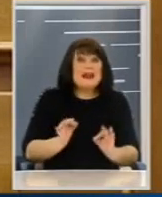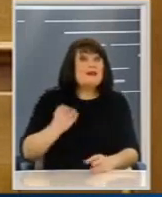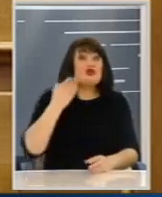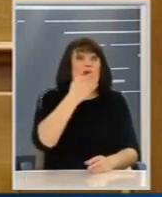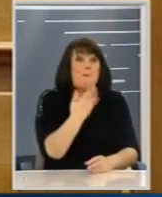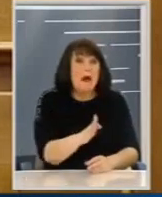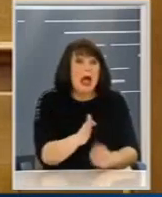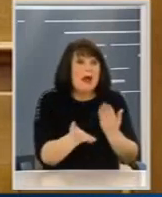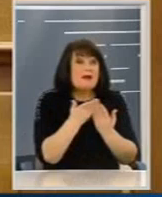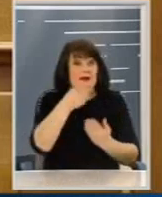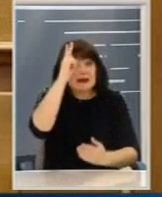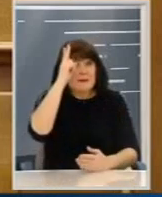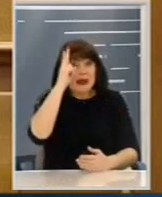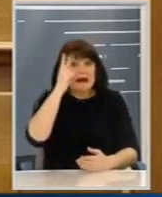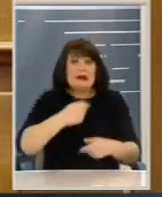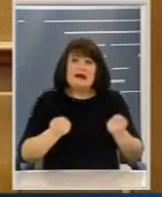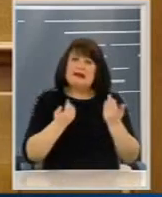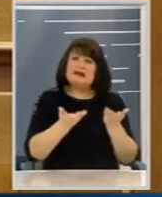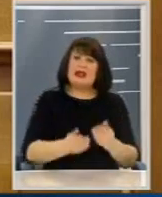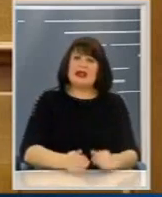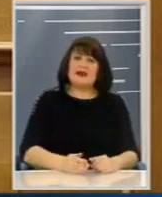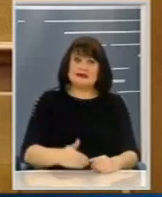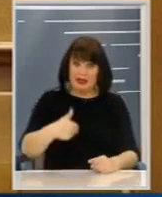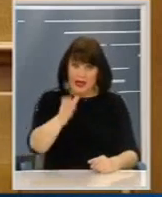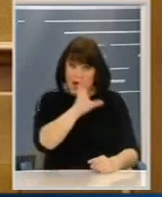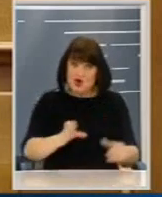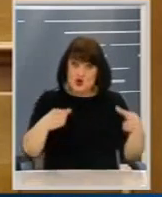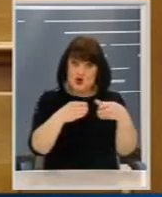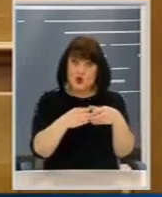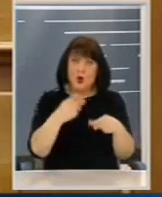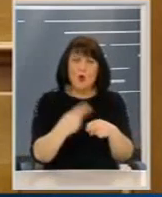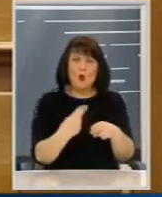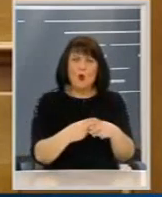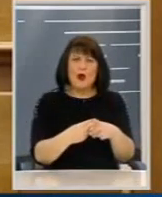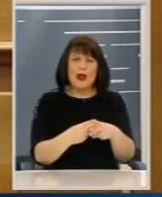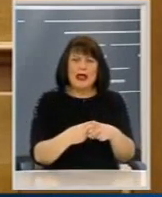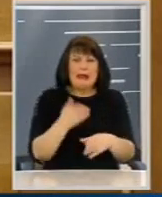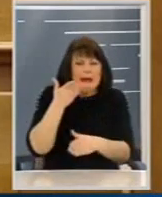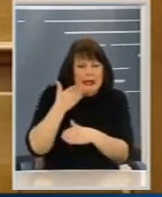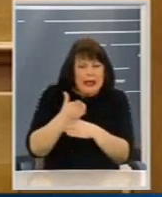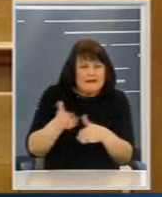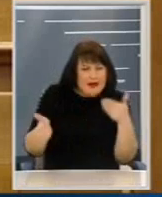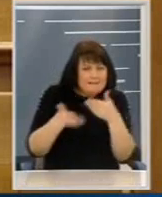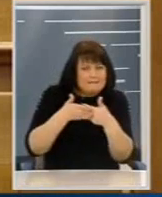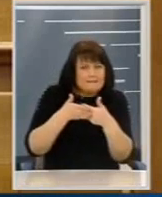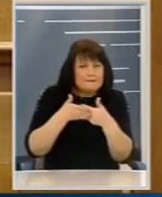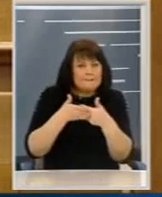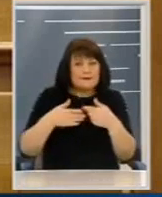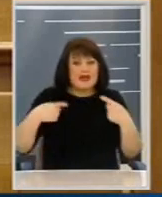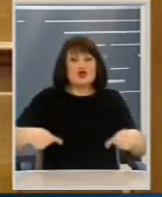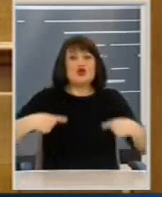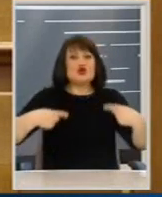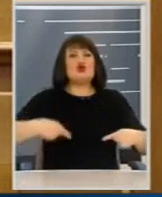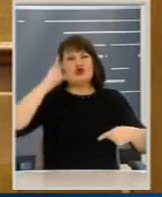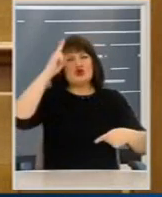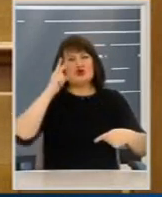στη Γερμανία λίγες μέρες πριν από το κρίσιμο Eurogroup? Τι ακριβώς συζητήσατε πίσω από κλειστές πόρτες με τον κύριο